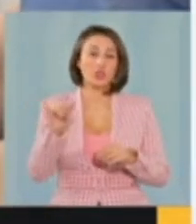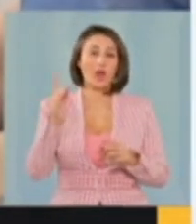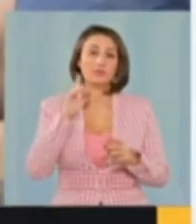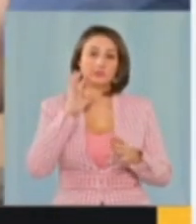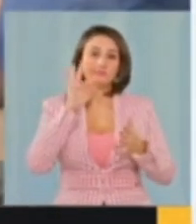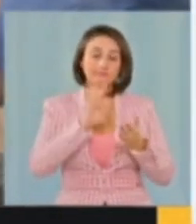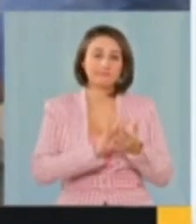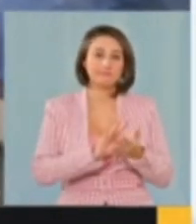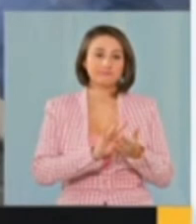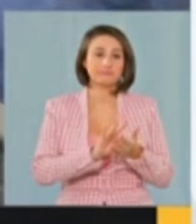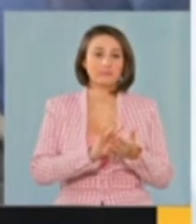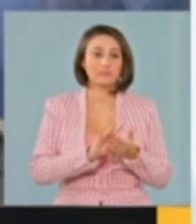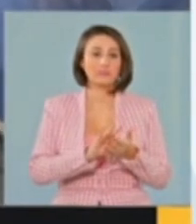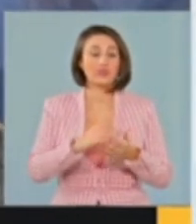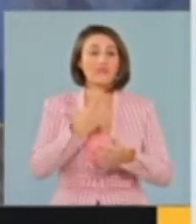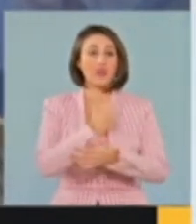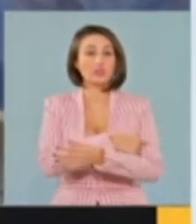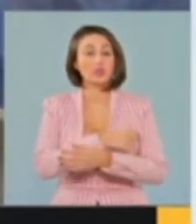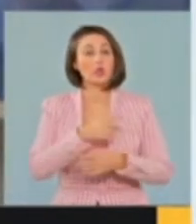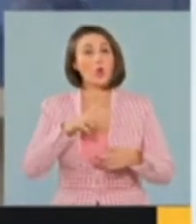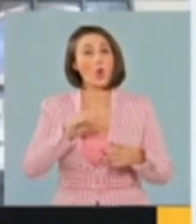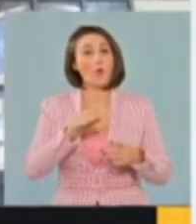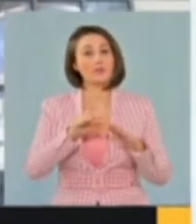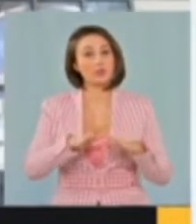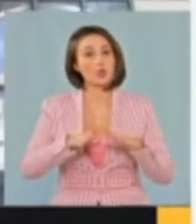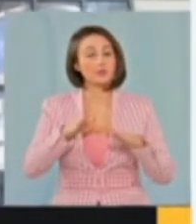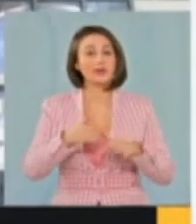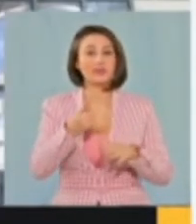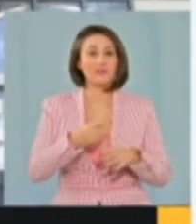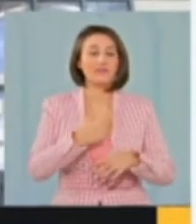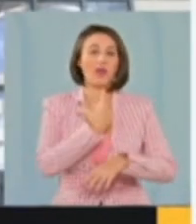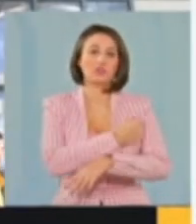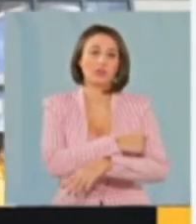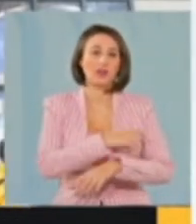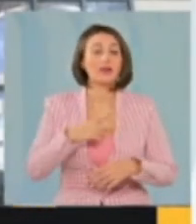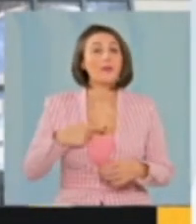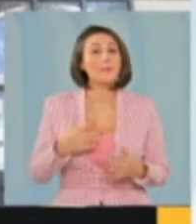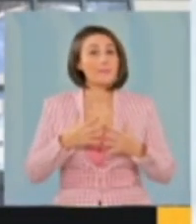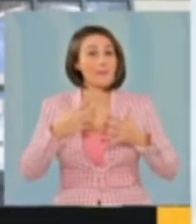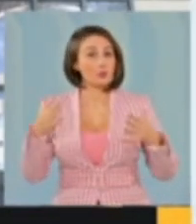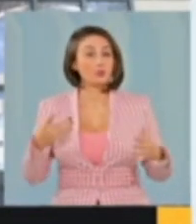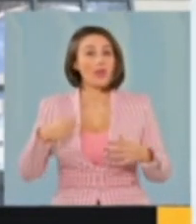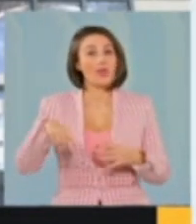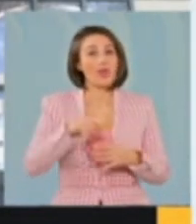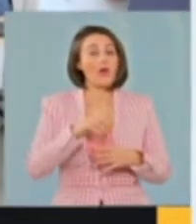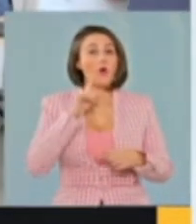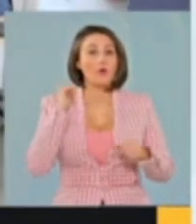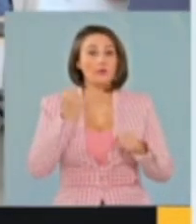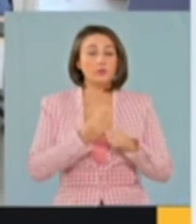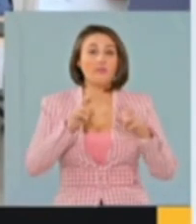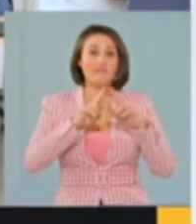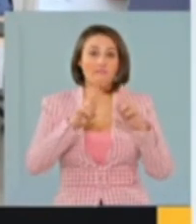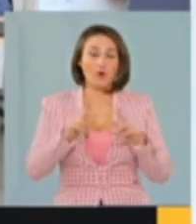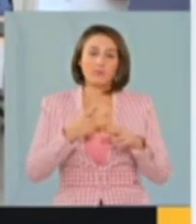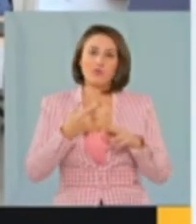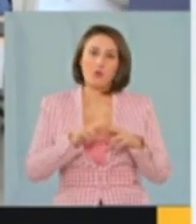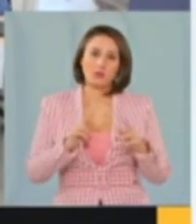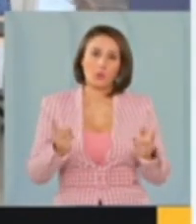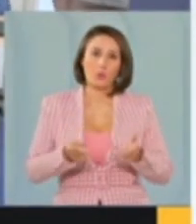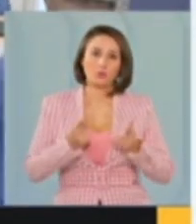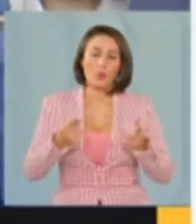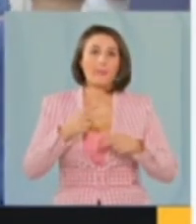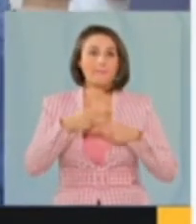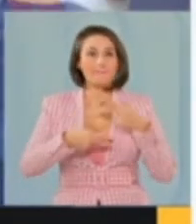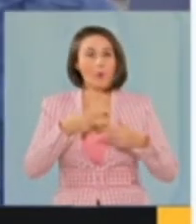fost diagnosticați cu COVID-19 fiind vaccinați, majoritatea dintre ei au făcut forme foarte ușoare